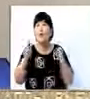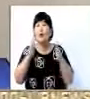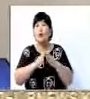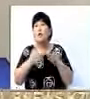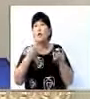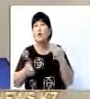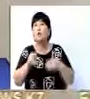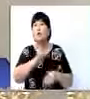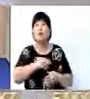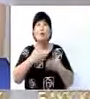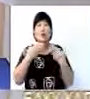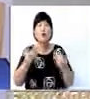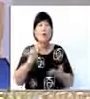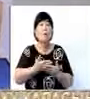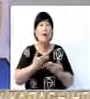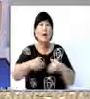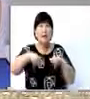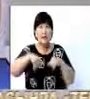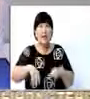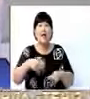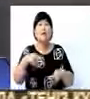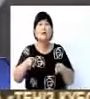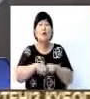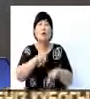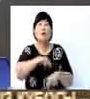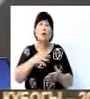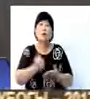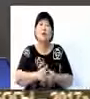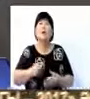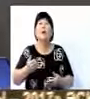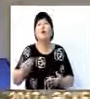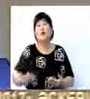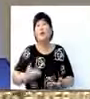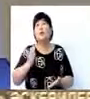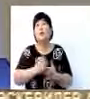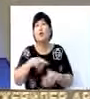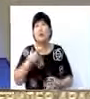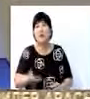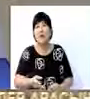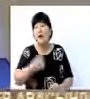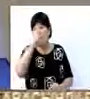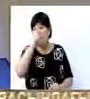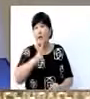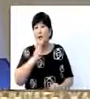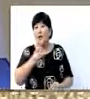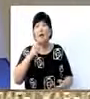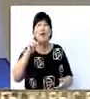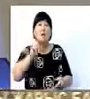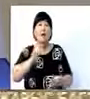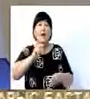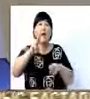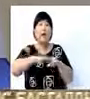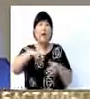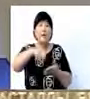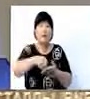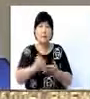баспанасы, не жұмысы жоқ. Мәселе шешілсе, екі қолға бір күрек тауып күнімді көрер едім, дейді ол. Екі ай пропискаға уақытынша отырдым. Екі айдан